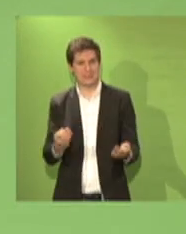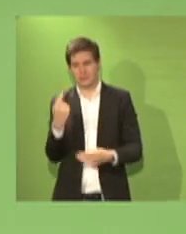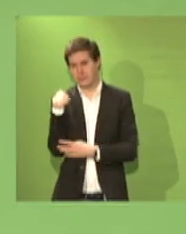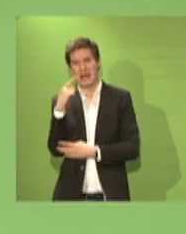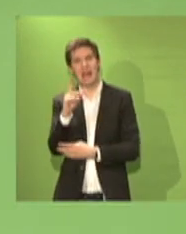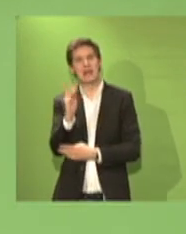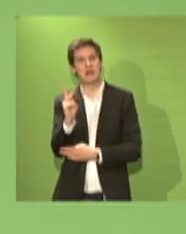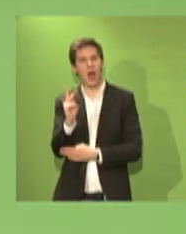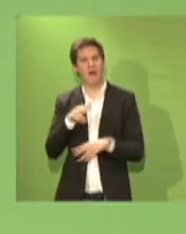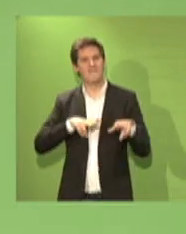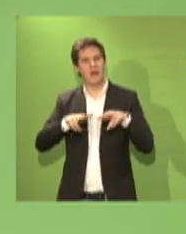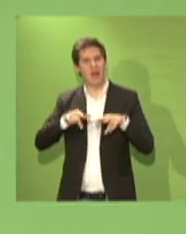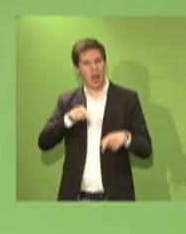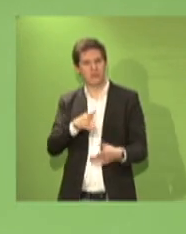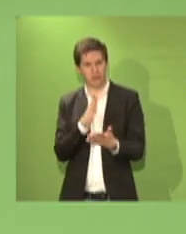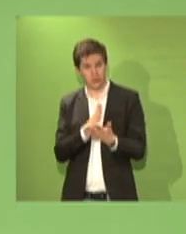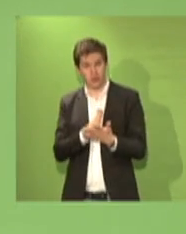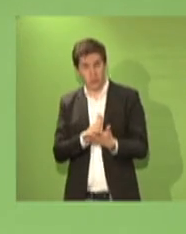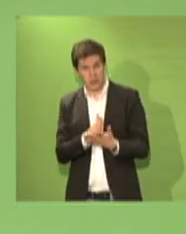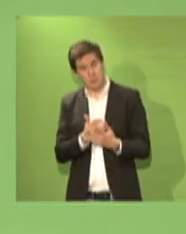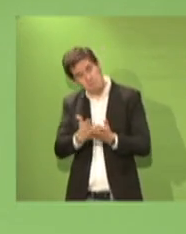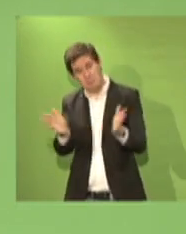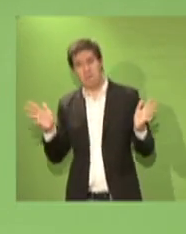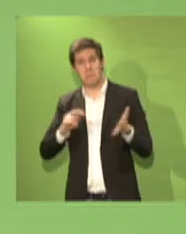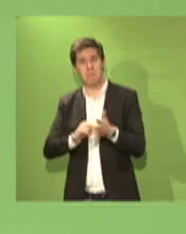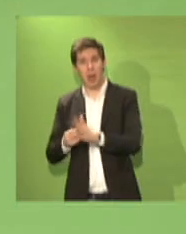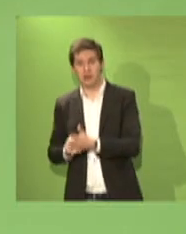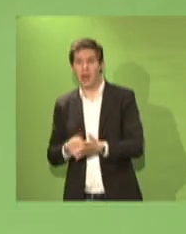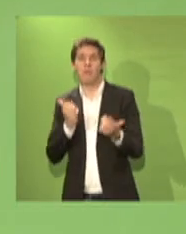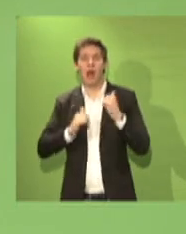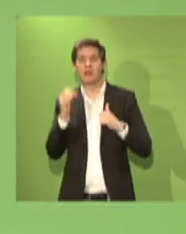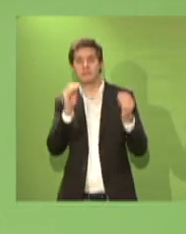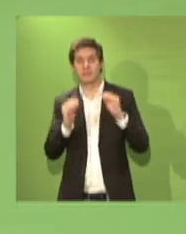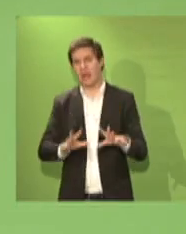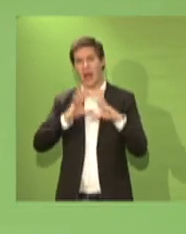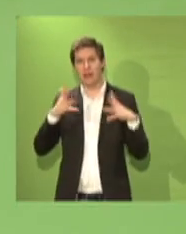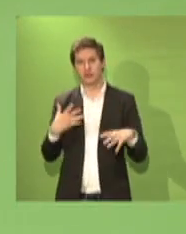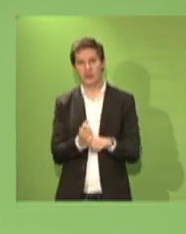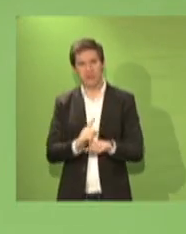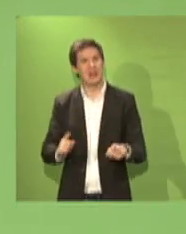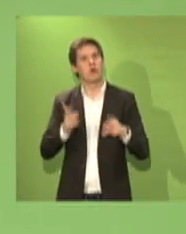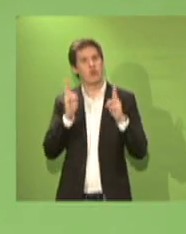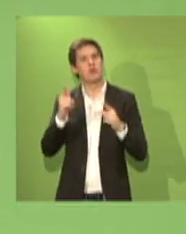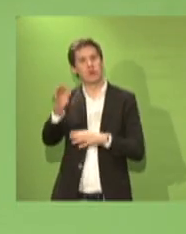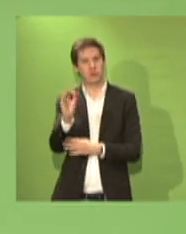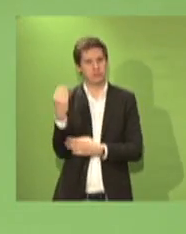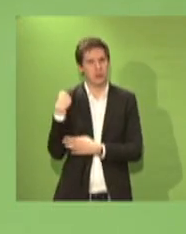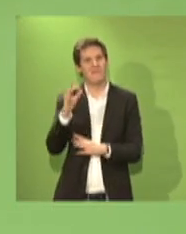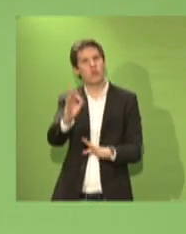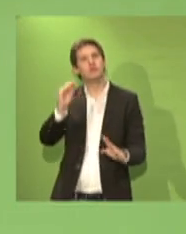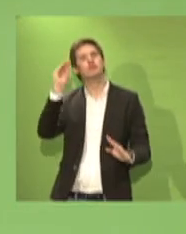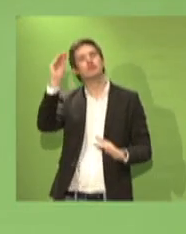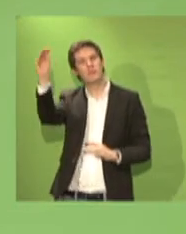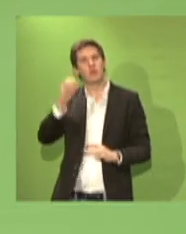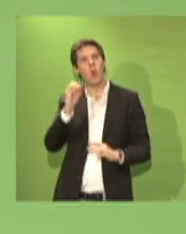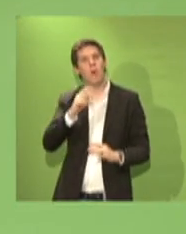ja die Verkehrs-LDK, da war sicherlich der Teil breiter angelegt. Trotzdem ist der Bereich gut. Ein ganz wichtiger Punkt für die zukünftige Versorgung von